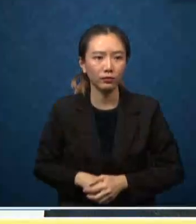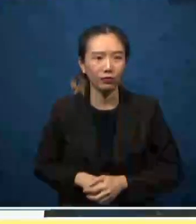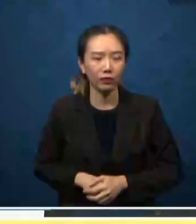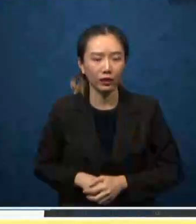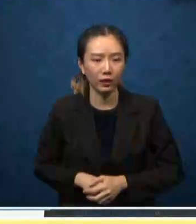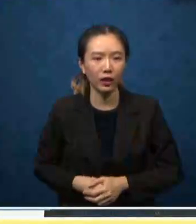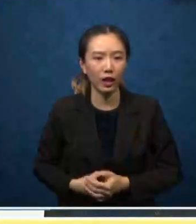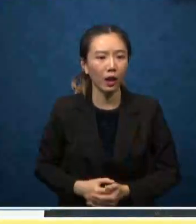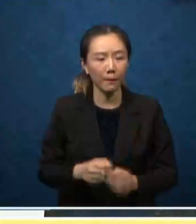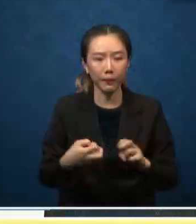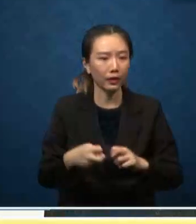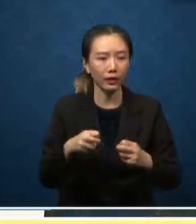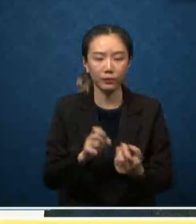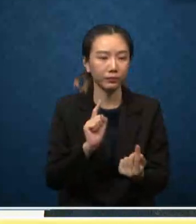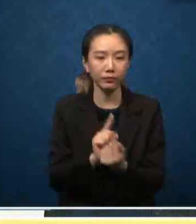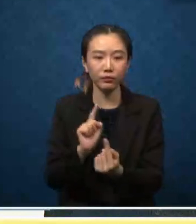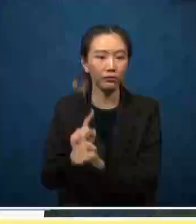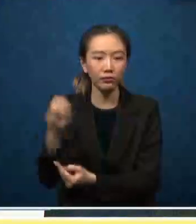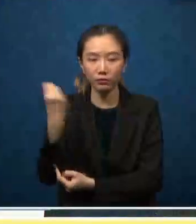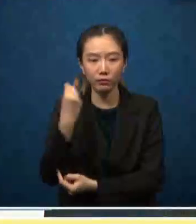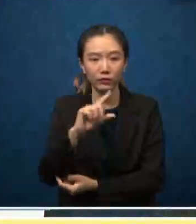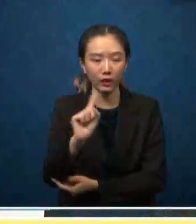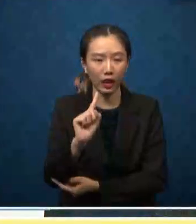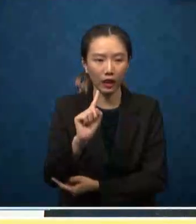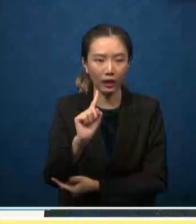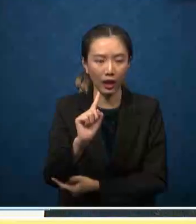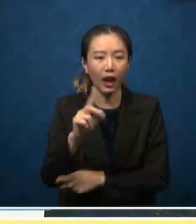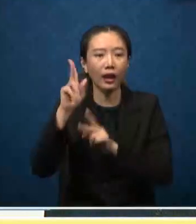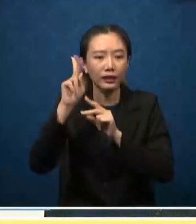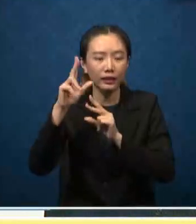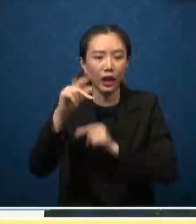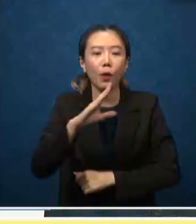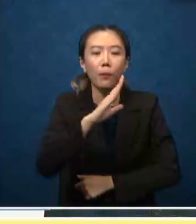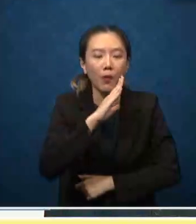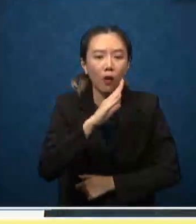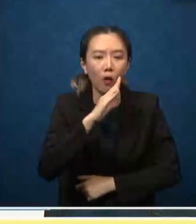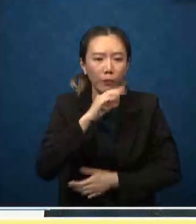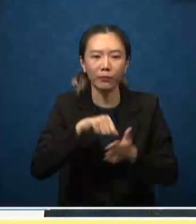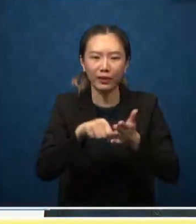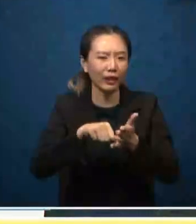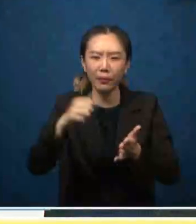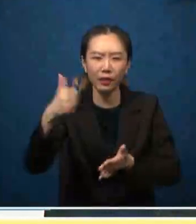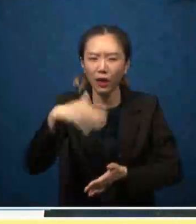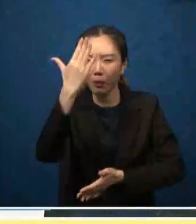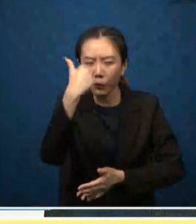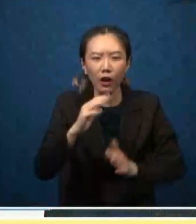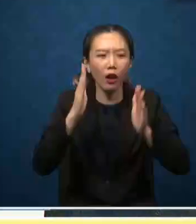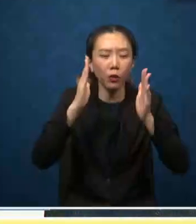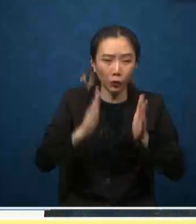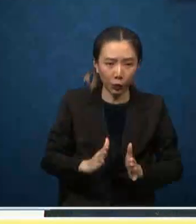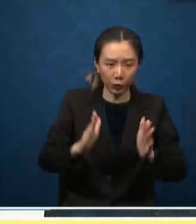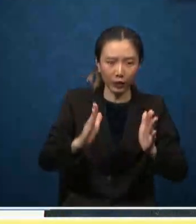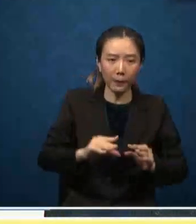จอปัญหาในทางปฏิบัติคือเฟคนิวแก้ไม่ได้ฮะเพราะคนเผยแพร่หรือส่งต่อก็อ้างว่